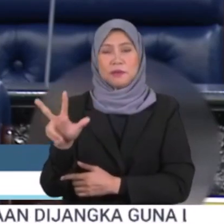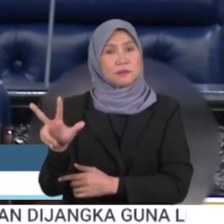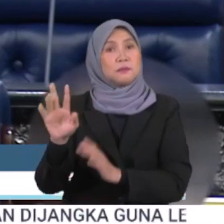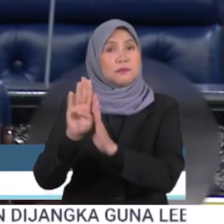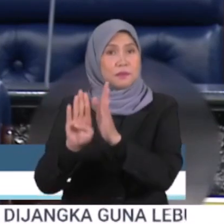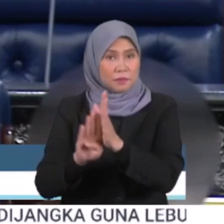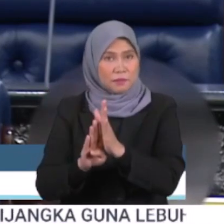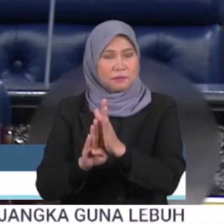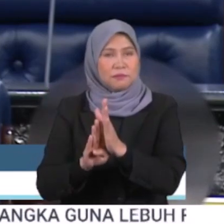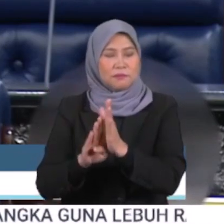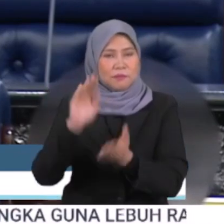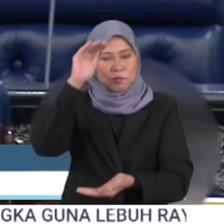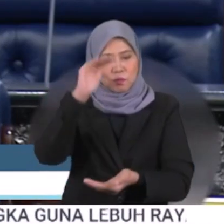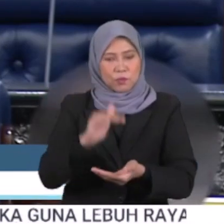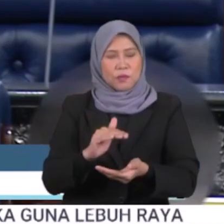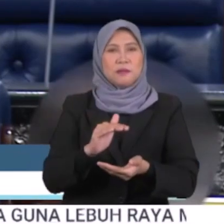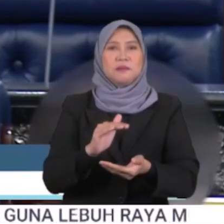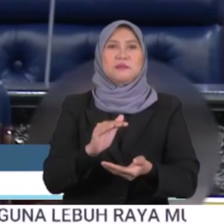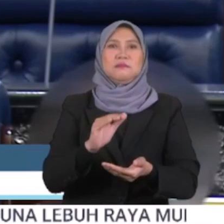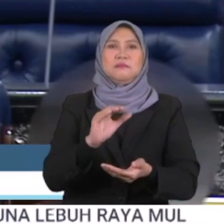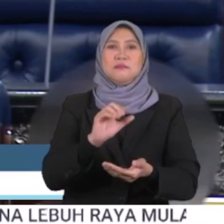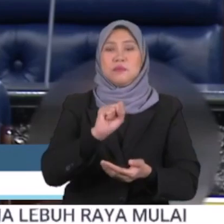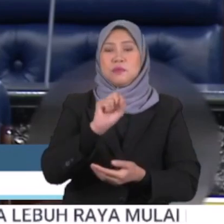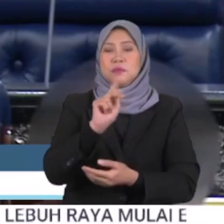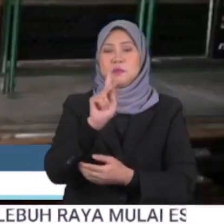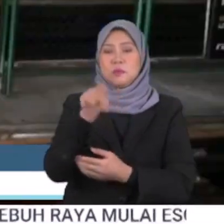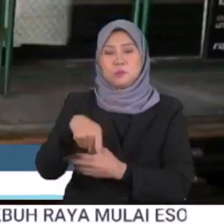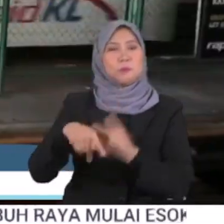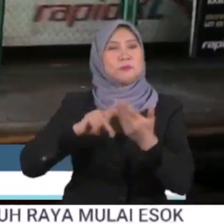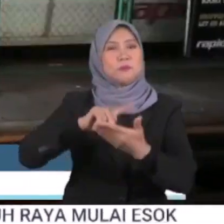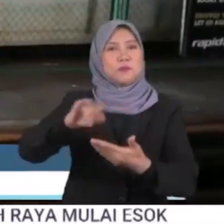RM16.63 bilion melalui pengurangan skop kerja projek.